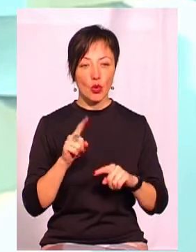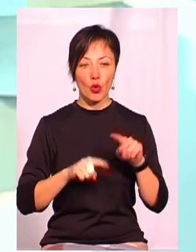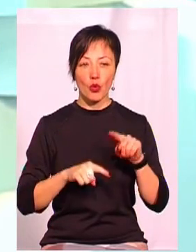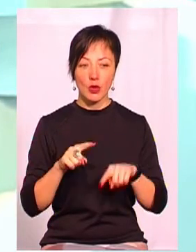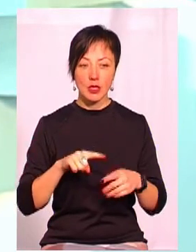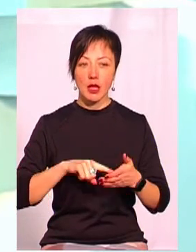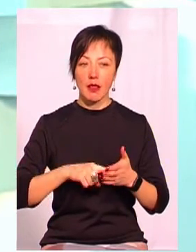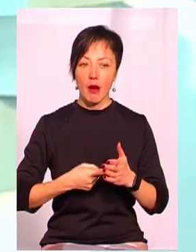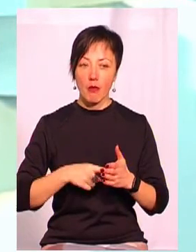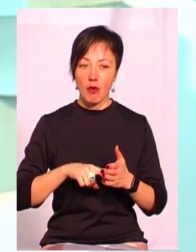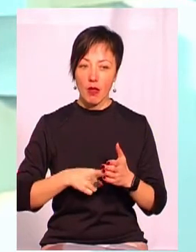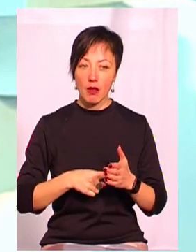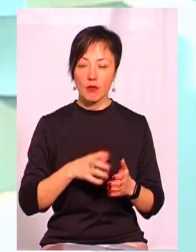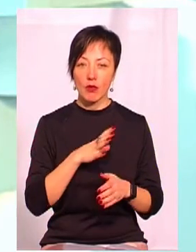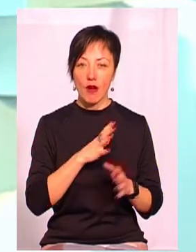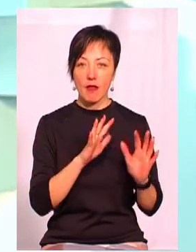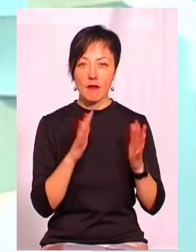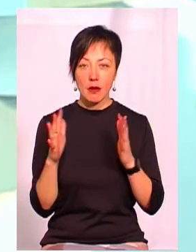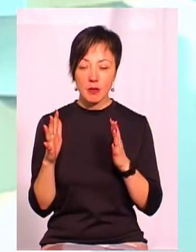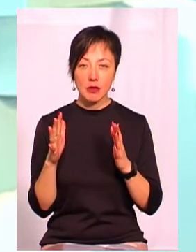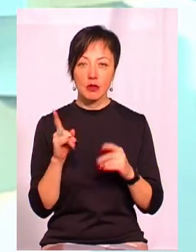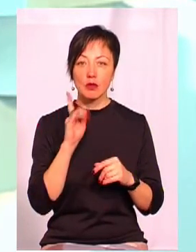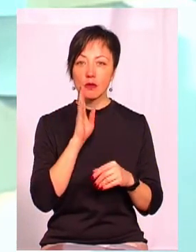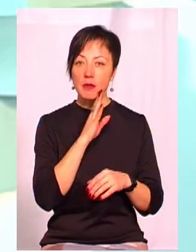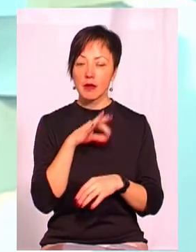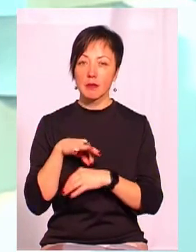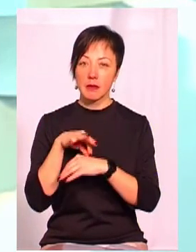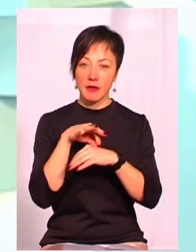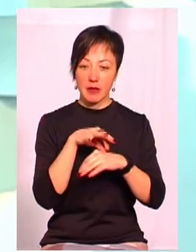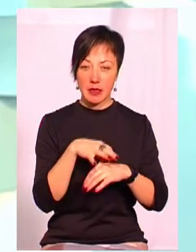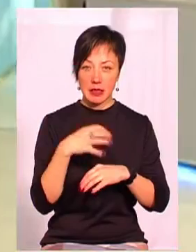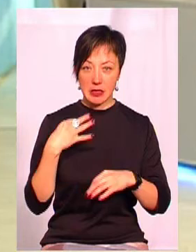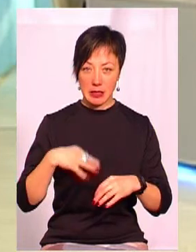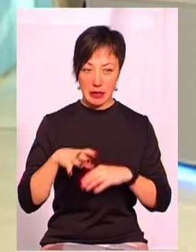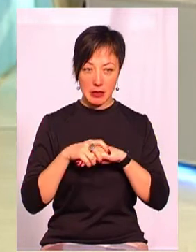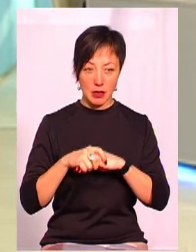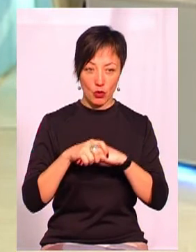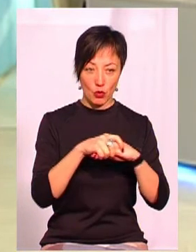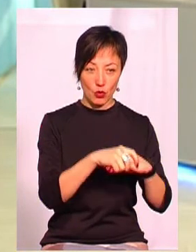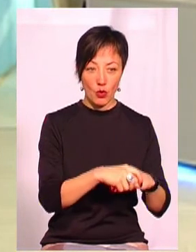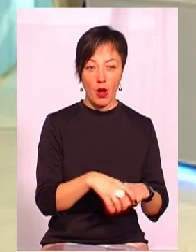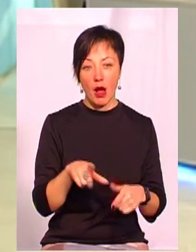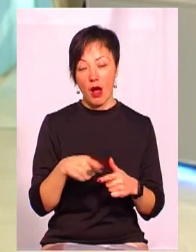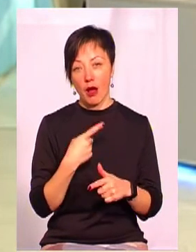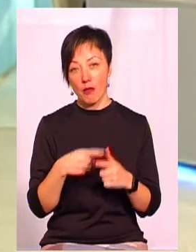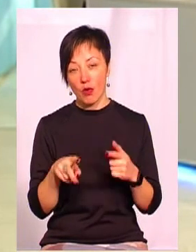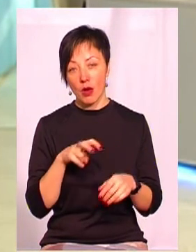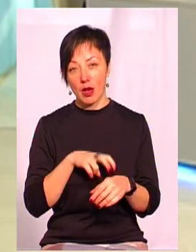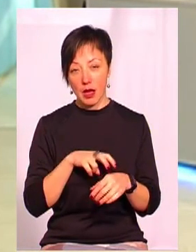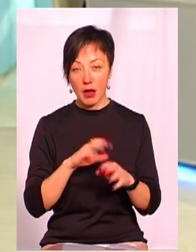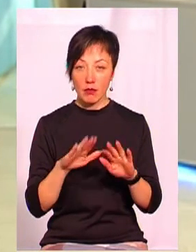родичі наполегливі, бо бували випадки, що матір привела сина за руку навіть, от, або